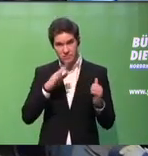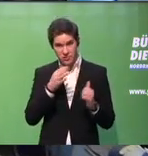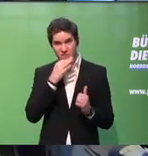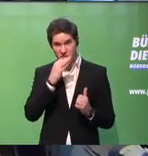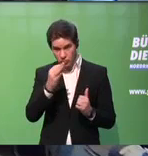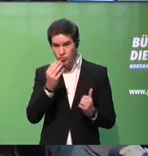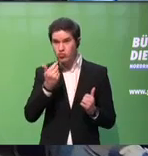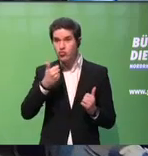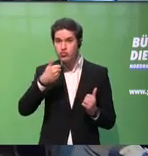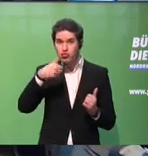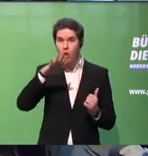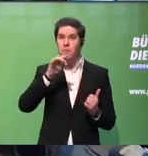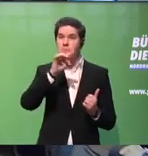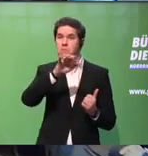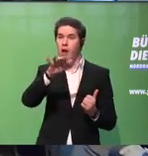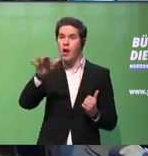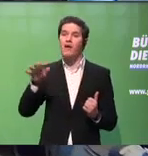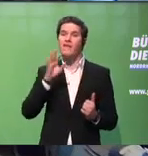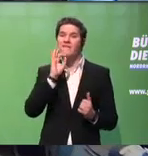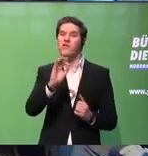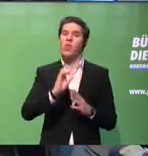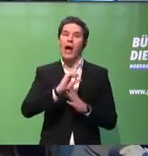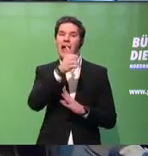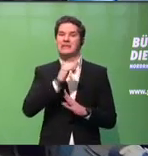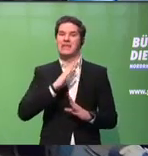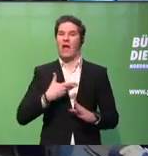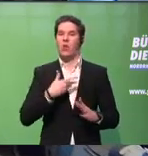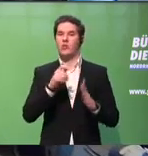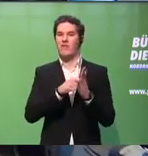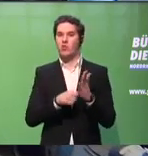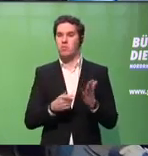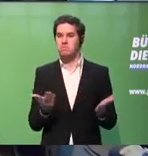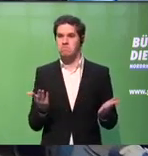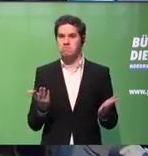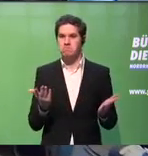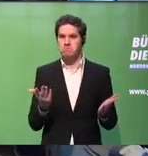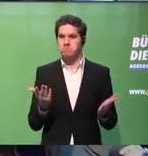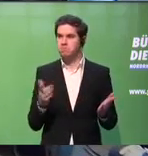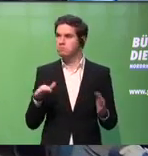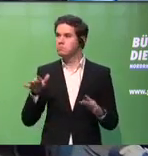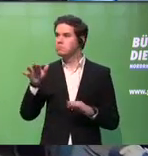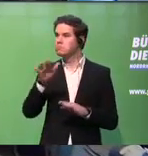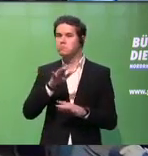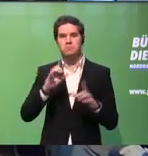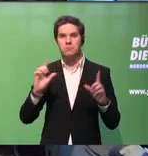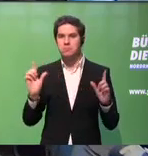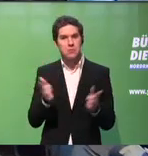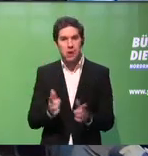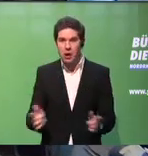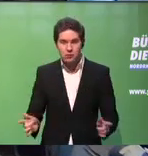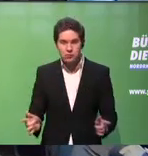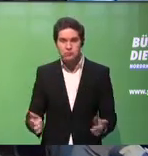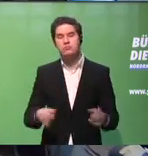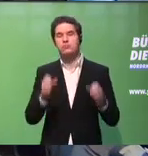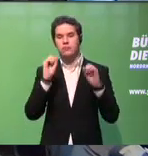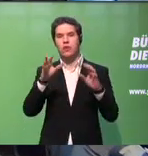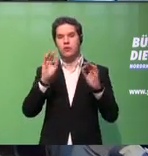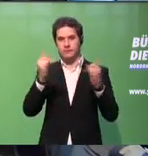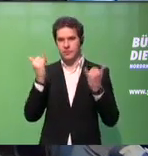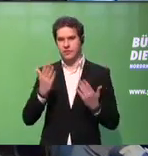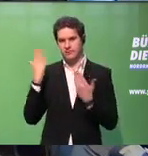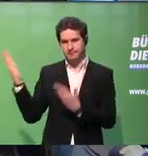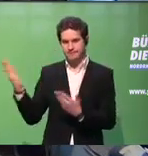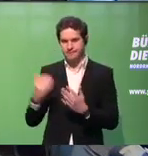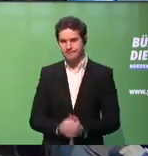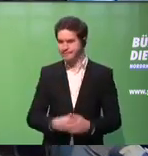es weitere Kandidaturen für das erste Frauenvotum? Das ist augenscheinlich nicht der Fall. Dann hat die Terry jetzt das Wort.